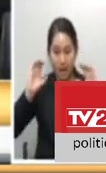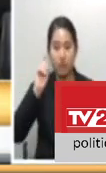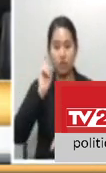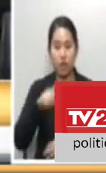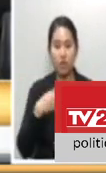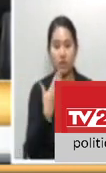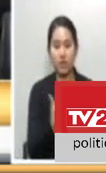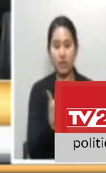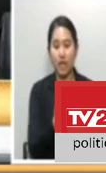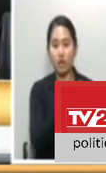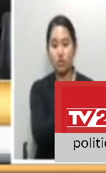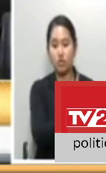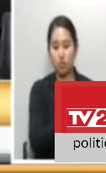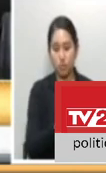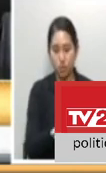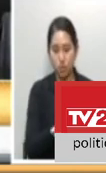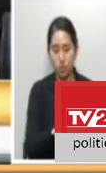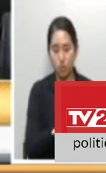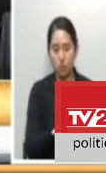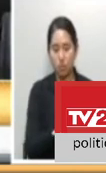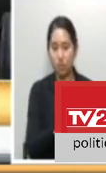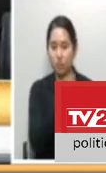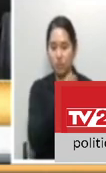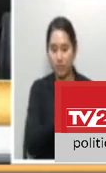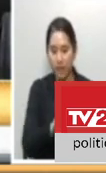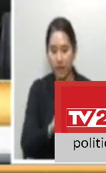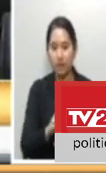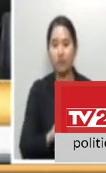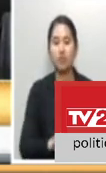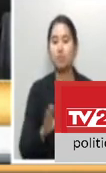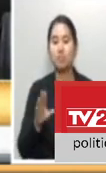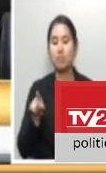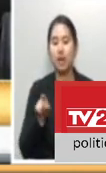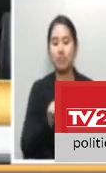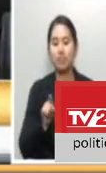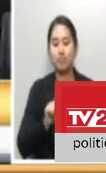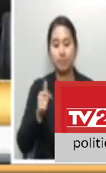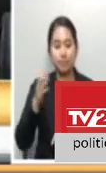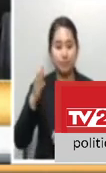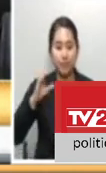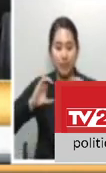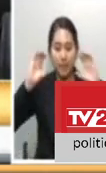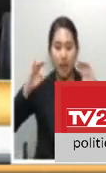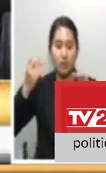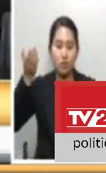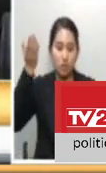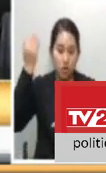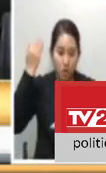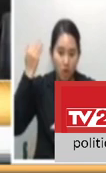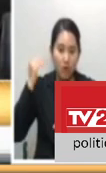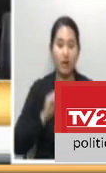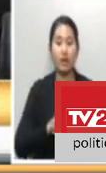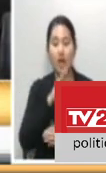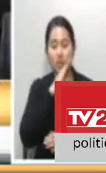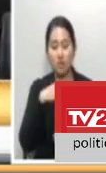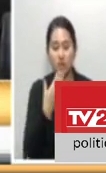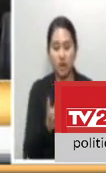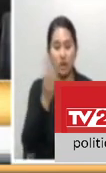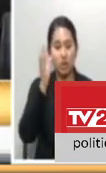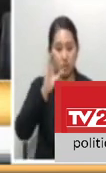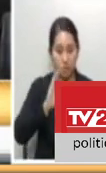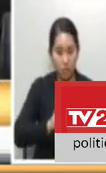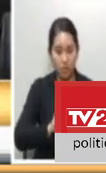ยซึ่งก็เป็นธรรมดาของทุกรัฐบาลที่มาบริหารราชการแผ่นดินถ้าเผื่อตั้งงบประมาณรายจ่